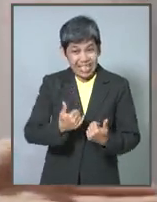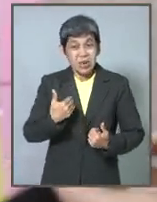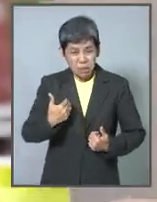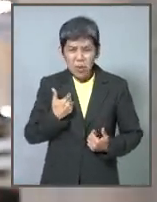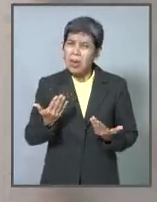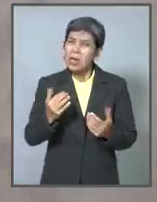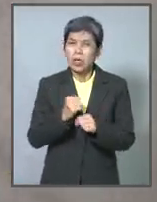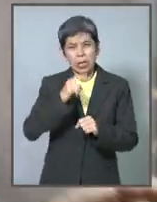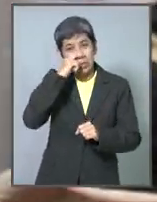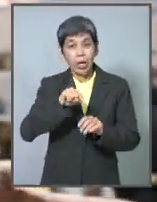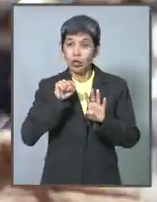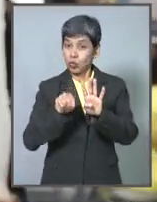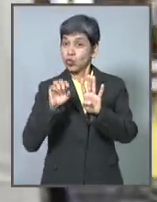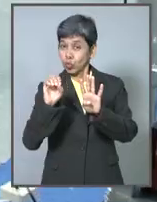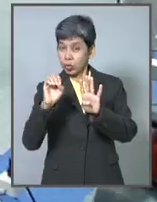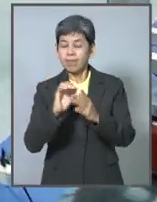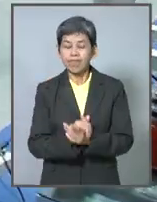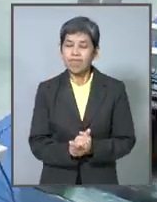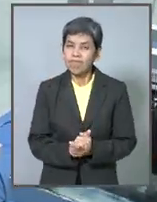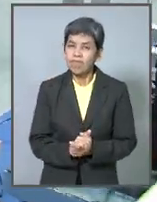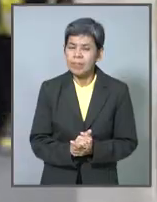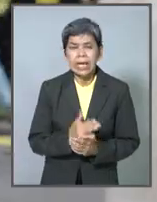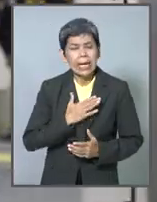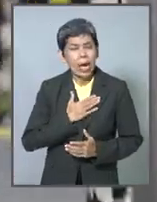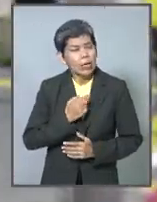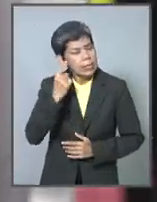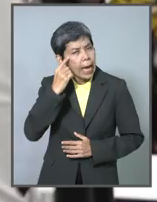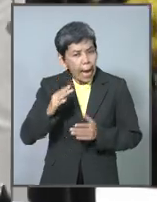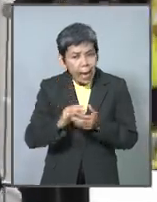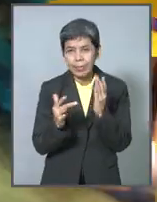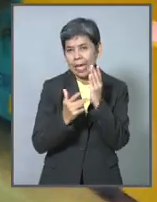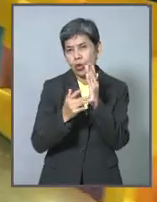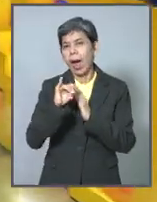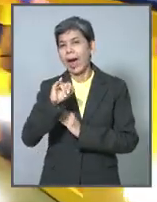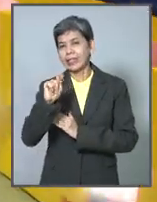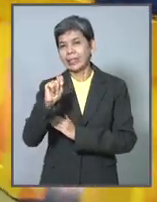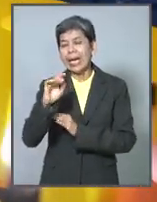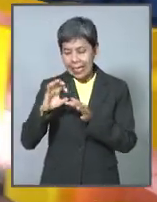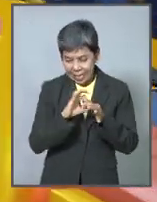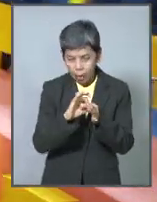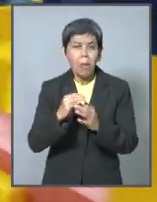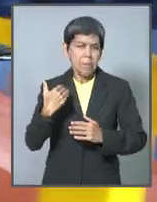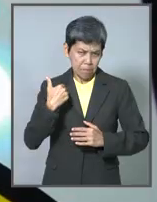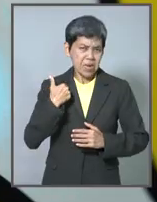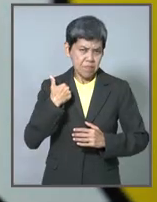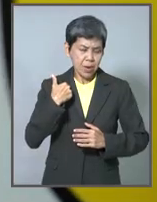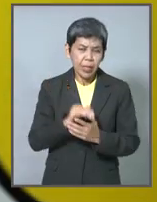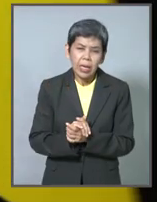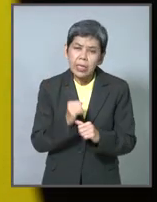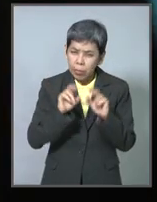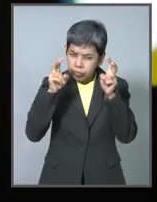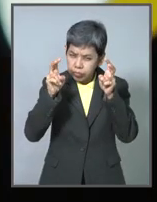จะเป็น Thailand 4.0 เพราะฉะนั้นเราต้องเรื่อง IT มาช่วยให้เยอะๆตรงนี้เราจะมีเลยว่าคอน